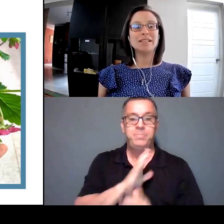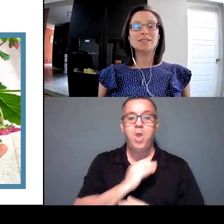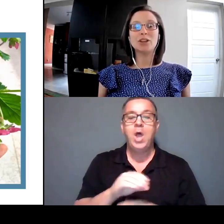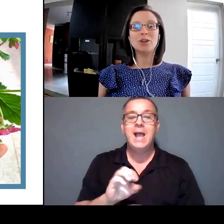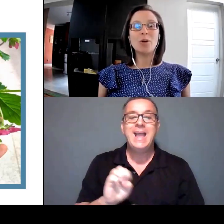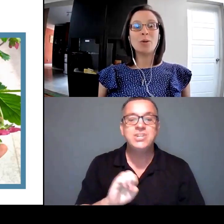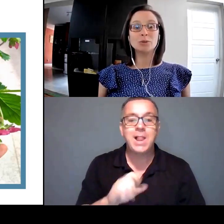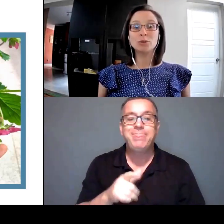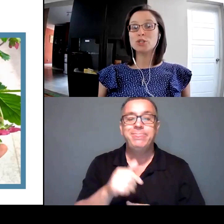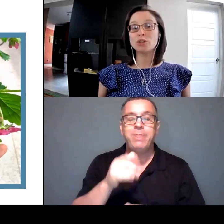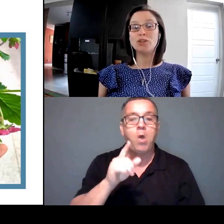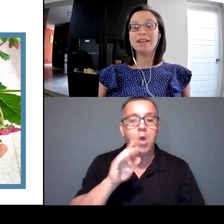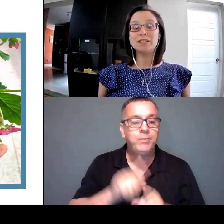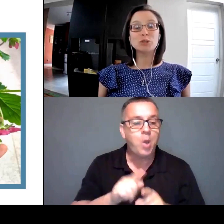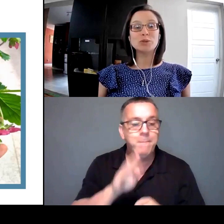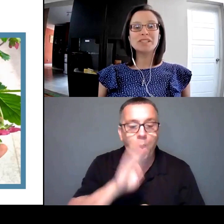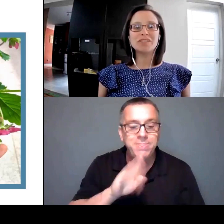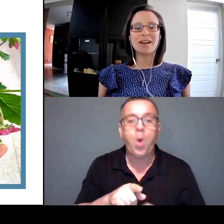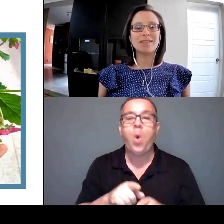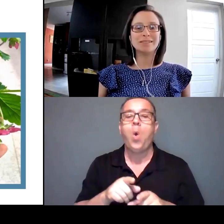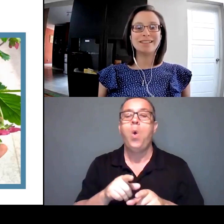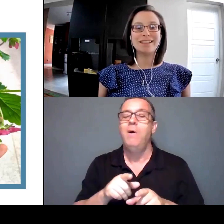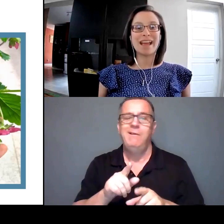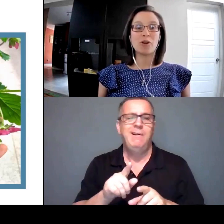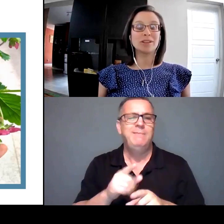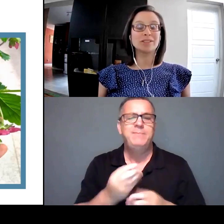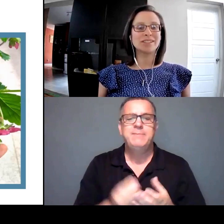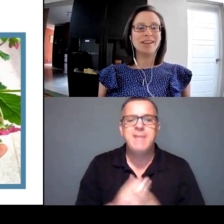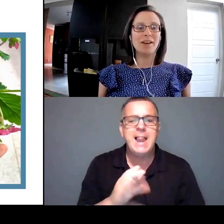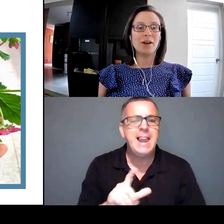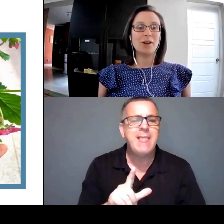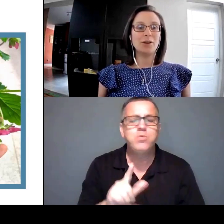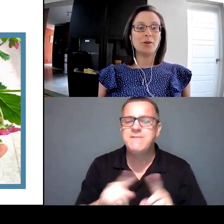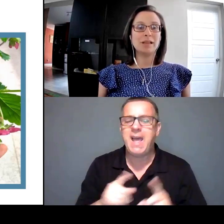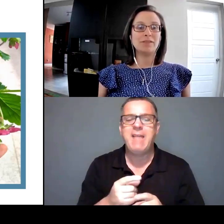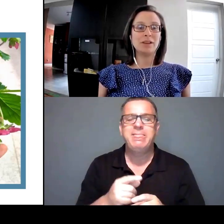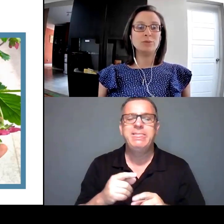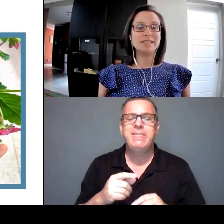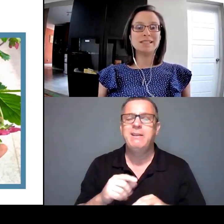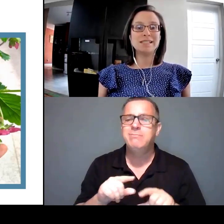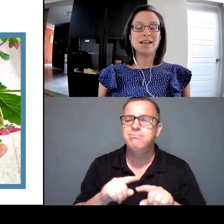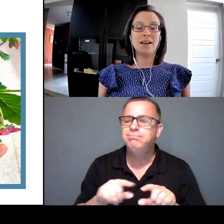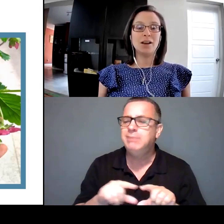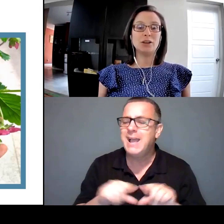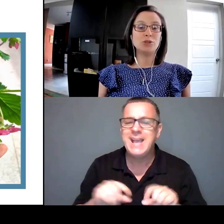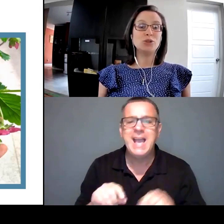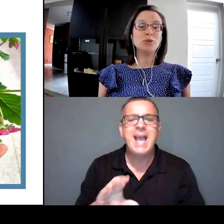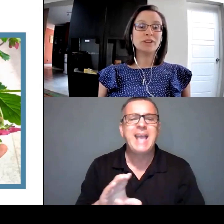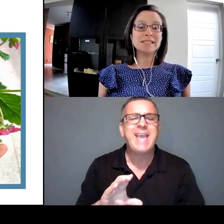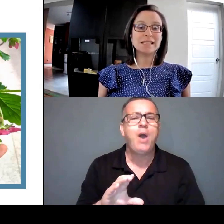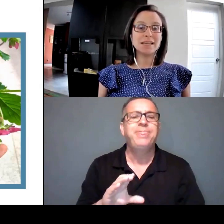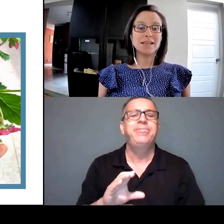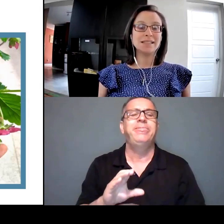il y avait des oignons, toutes sortes de laitues différentes, des carottes. On avait aussi du